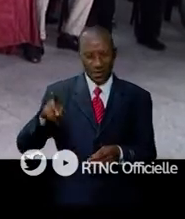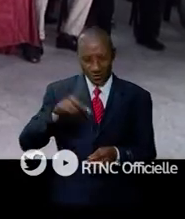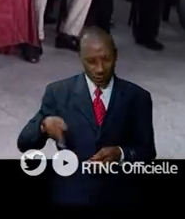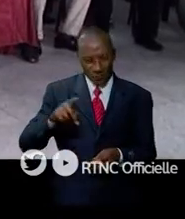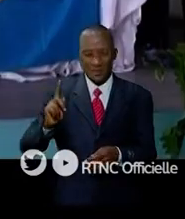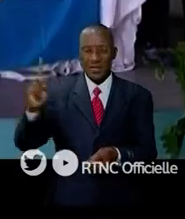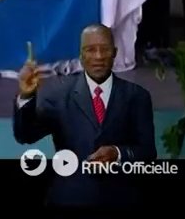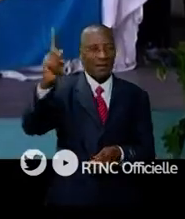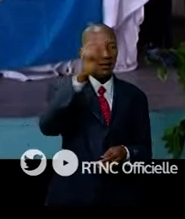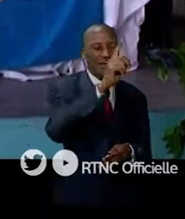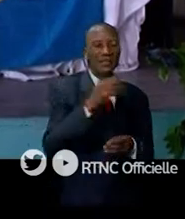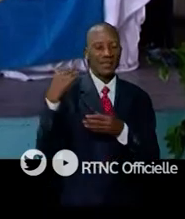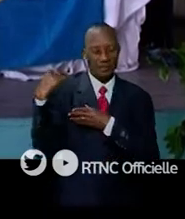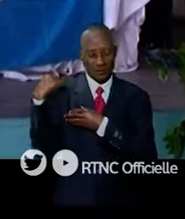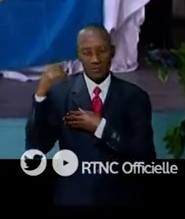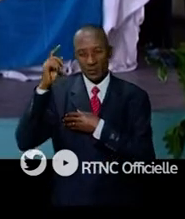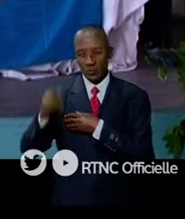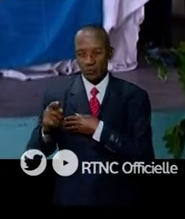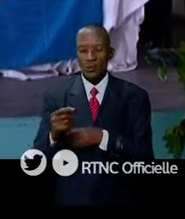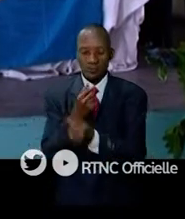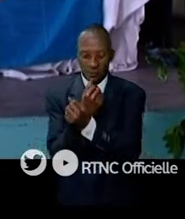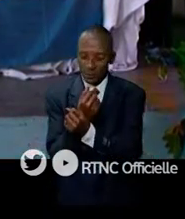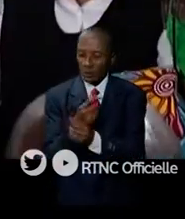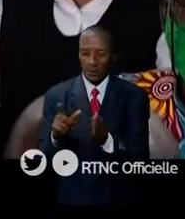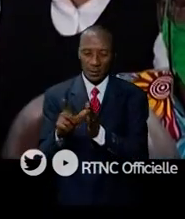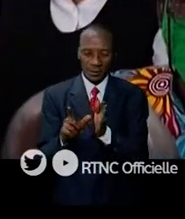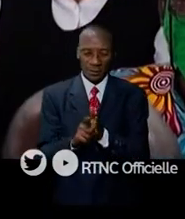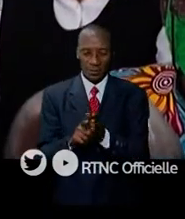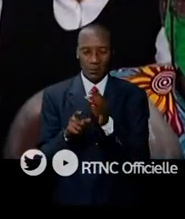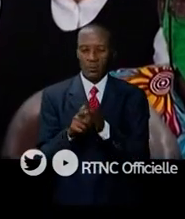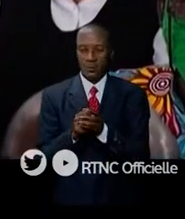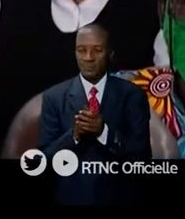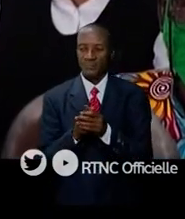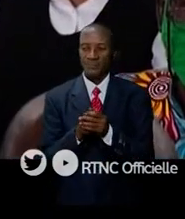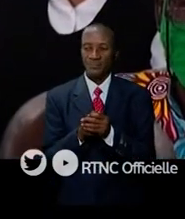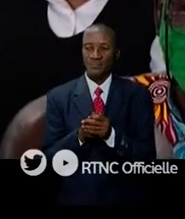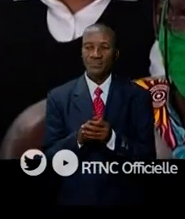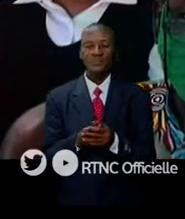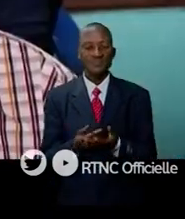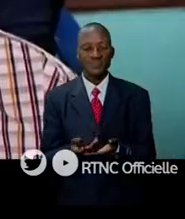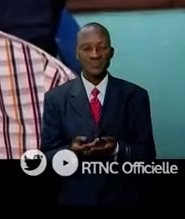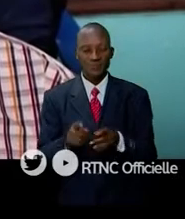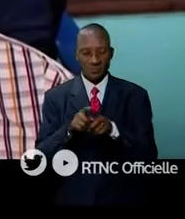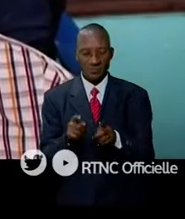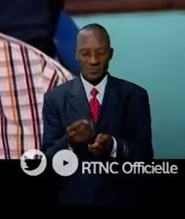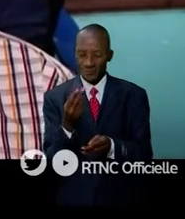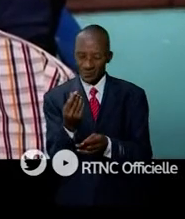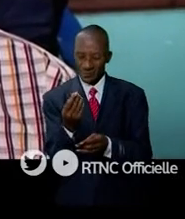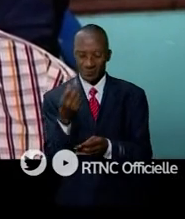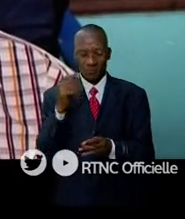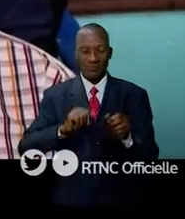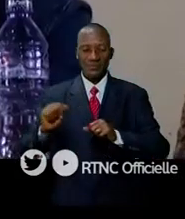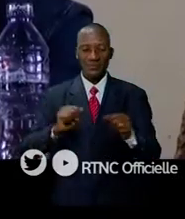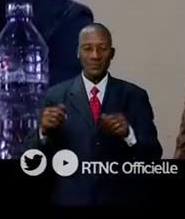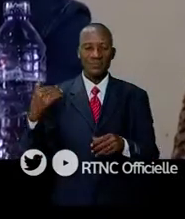tenus à appliquer toutes ces mesures édictées par la haute hiérarchie du pays. Et la fixation des frais de l'examen d'État